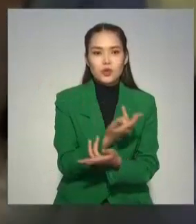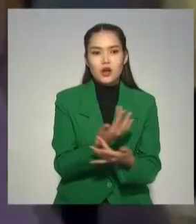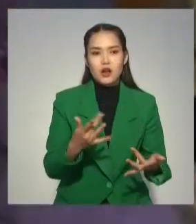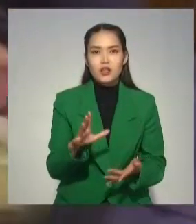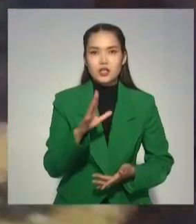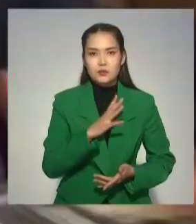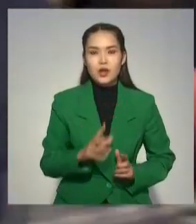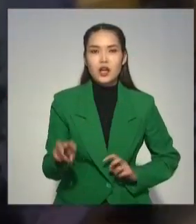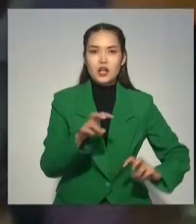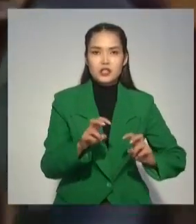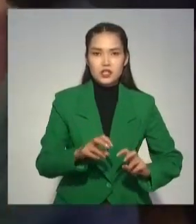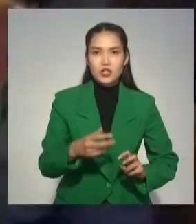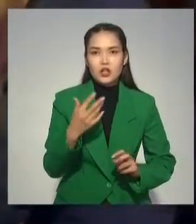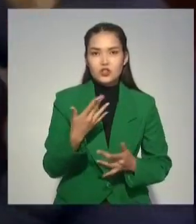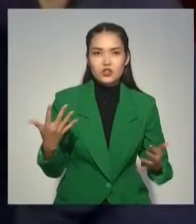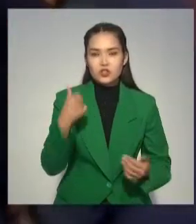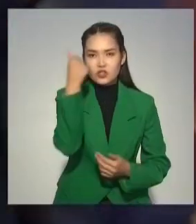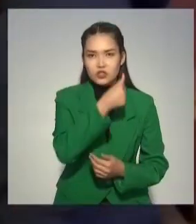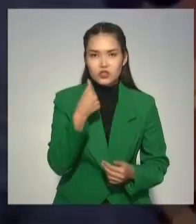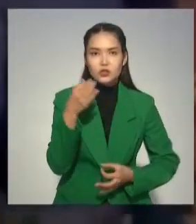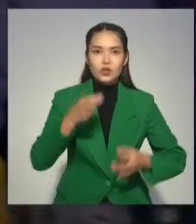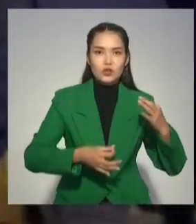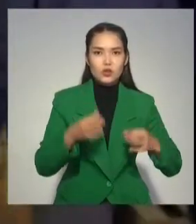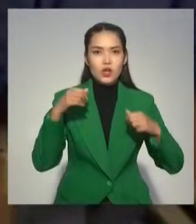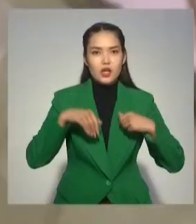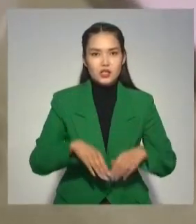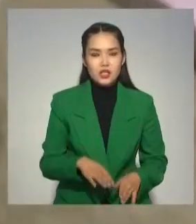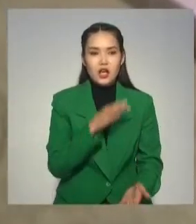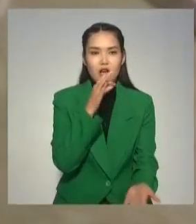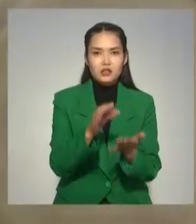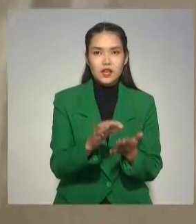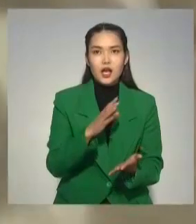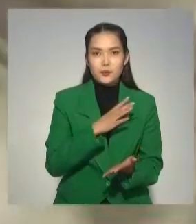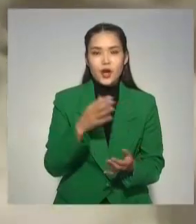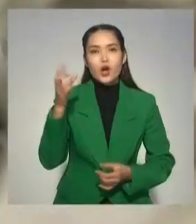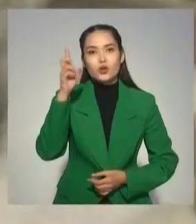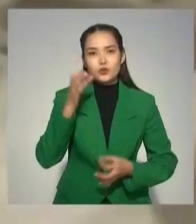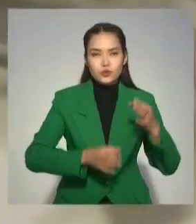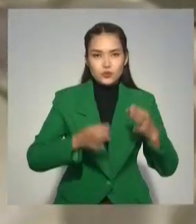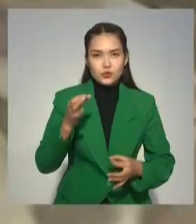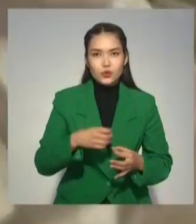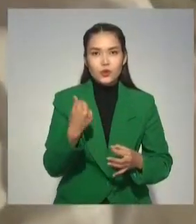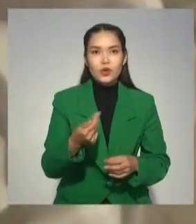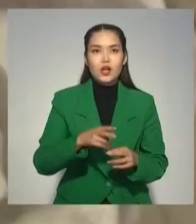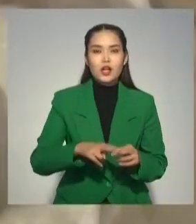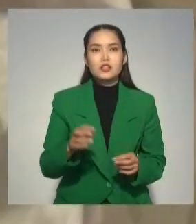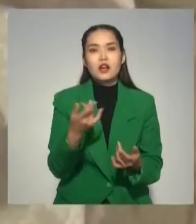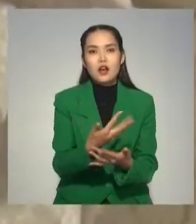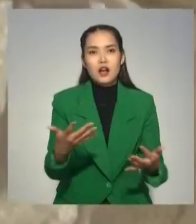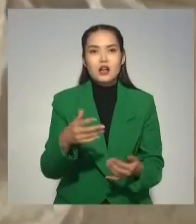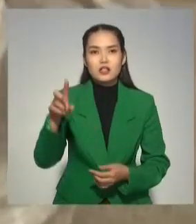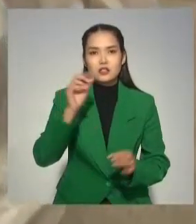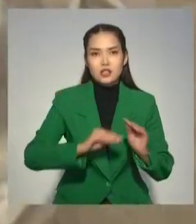бар. Тергеу тобы бірнеше жыл бойы жалғасып, соттың шешімі енді ғана жарияланды. Сот үкімімен тәркіленді. Келген айғақ заттар